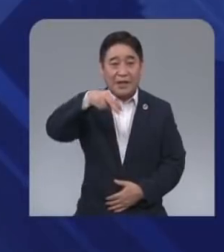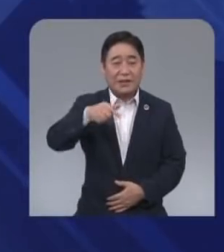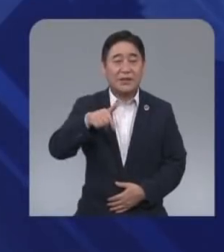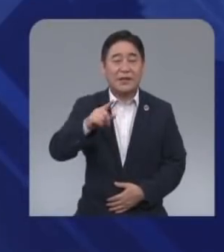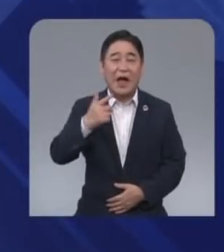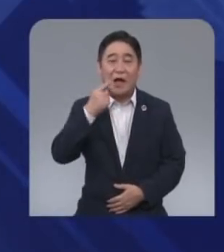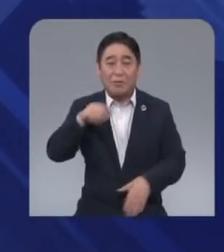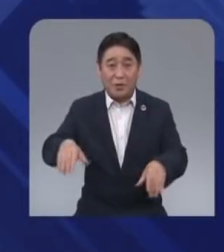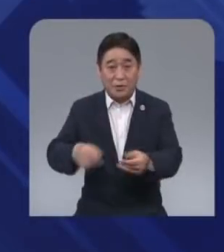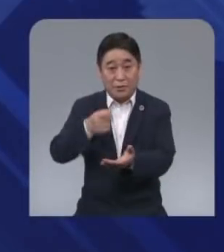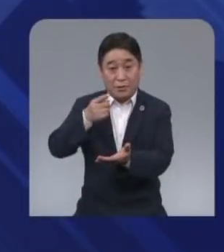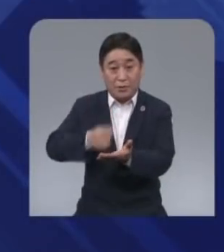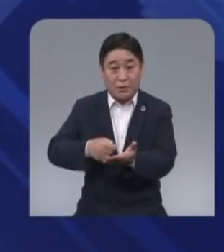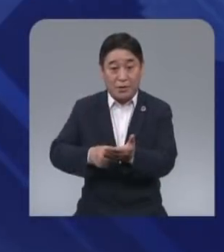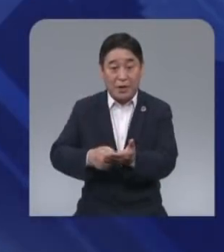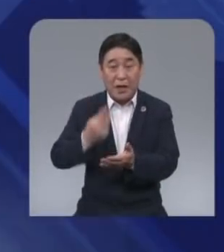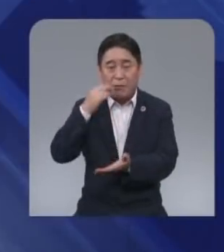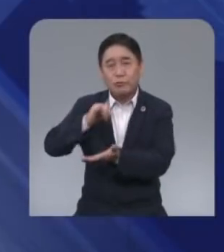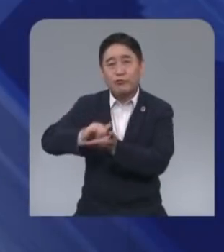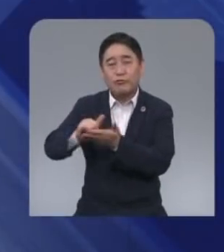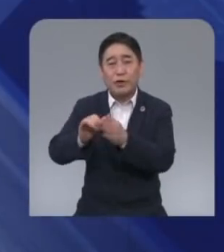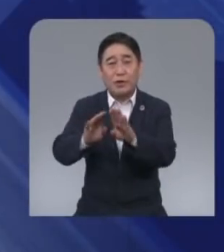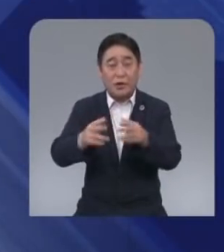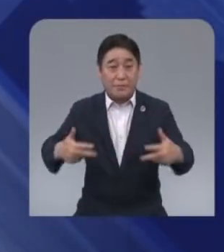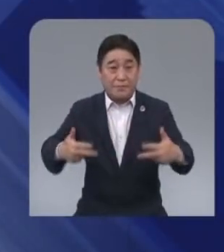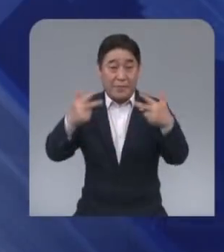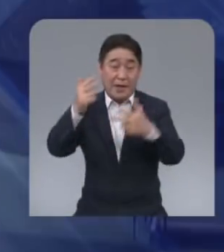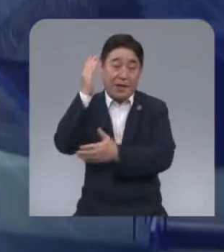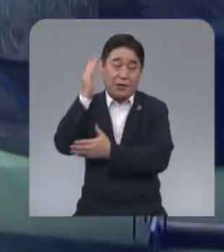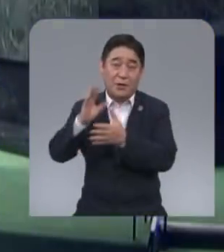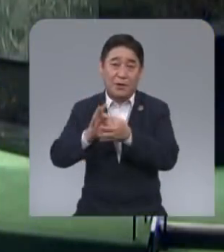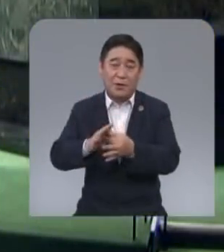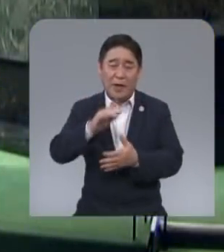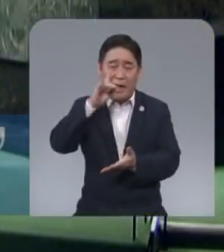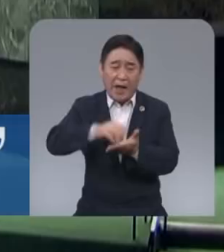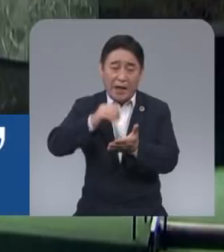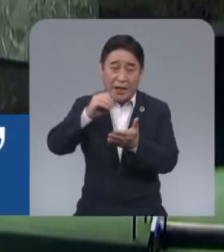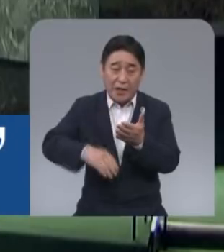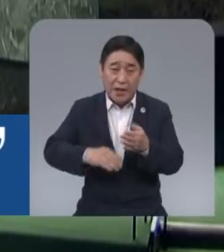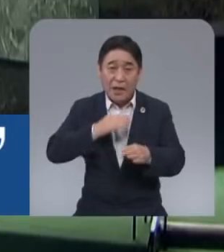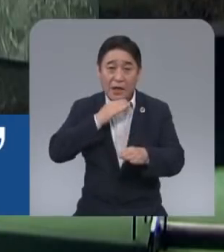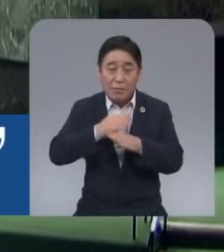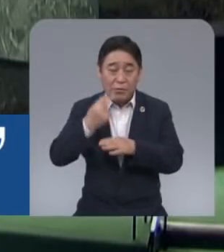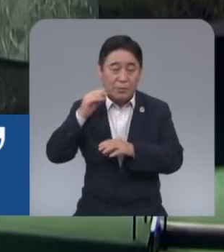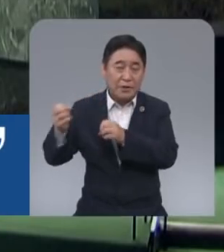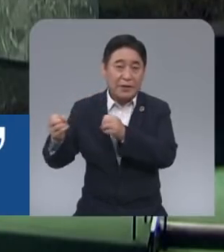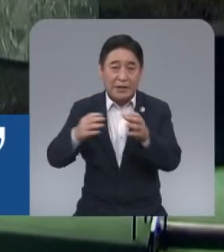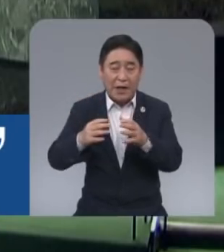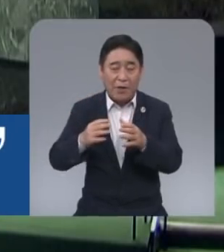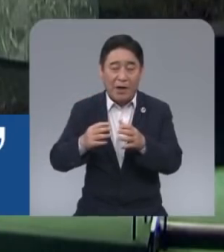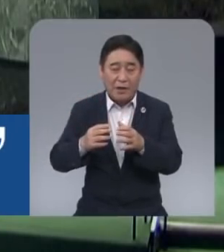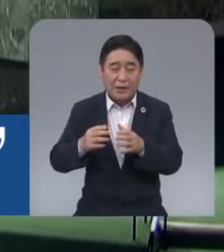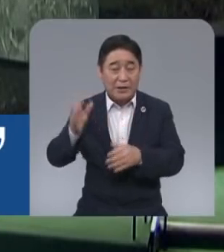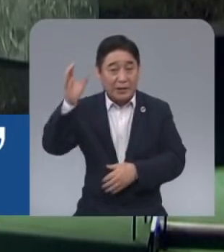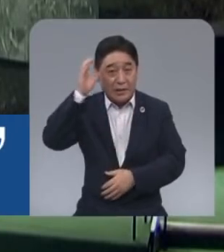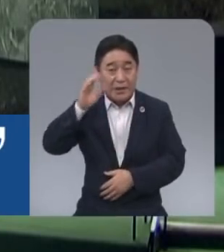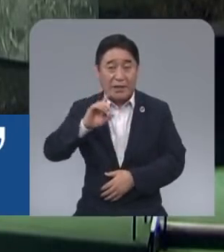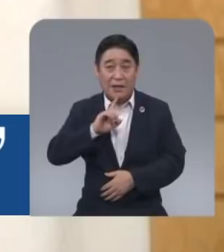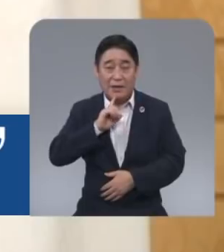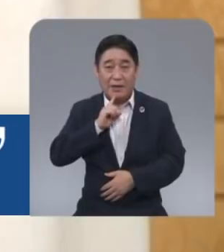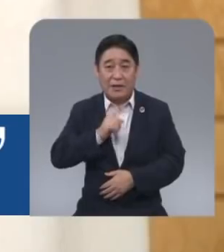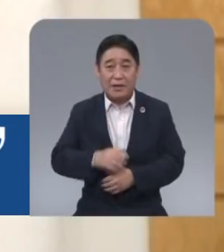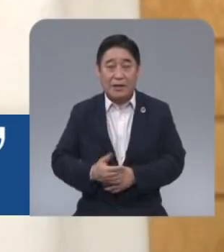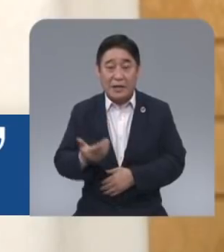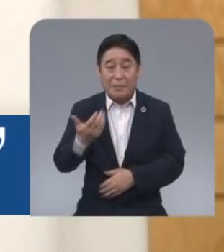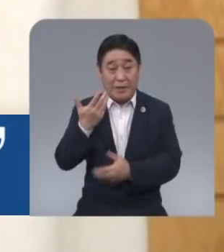스가 일본 총리가 미국 뉴욕에서 열린 유엔 총회 화상 연설을 통해 비핵화 북미 대화의 진전을 기대한다고 밝혔습니다.